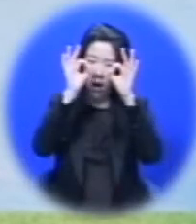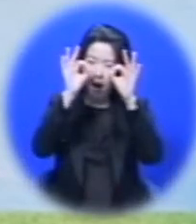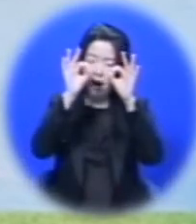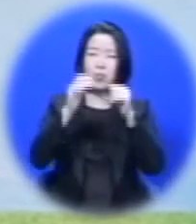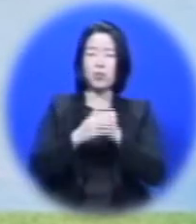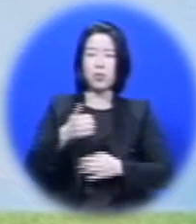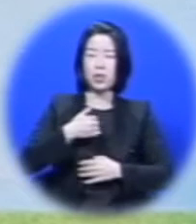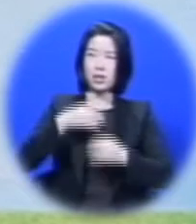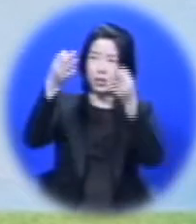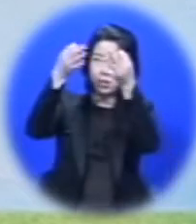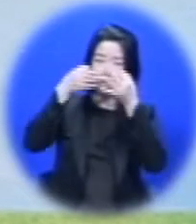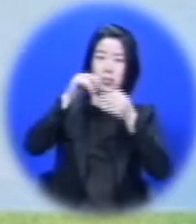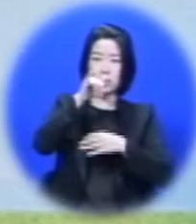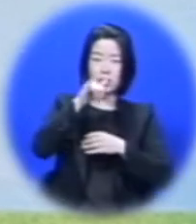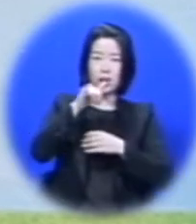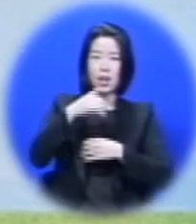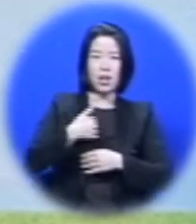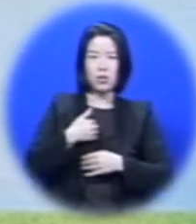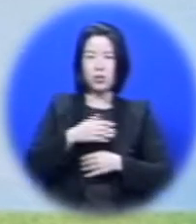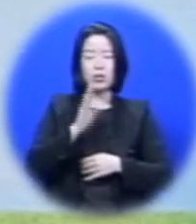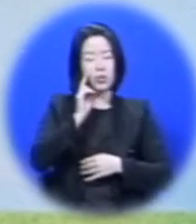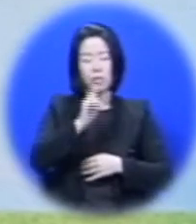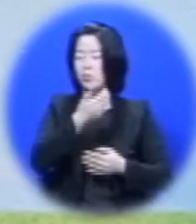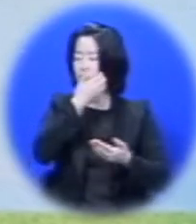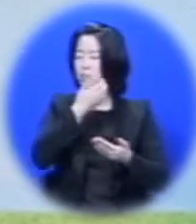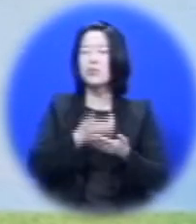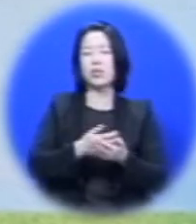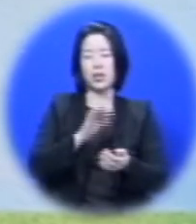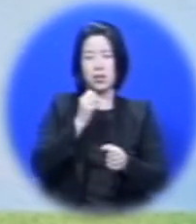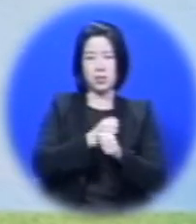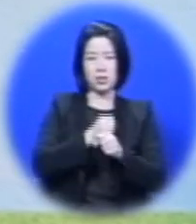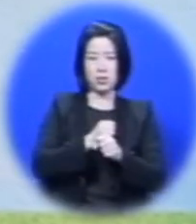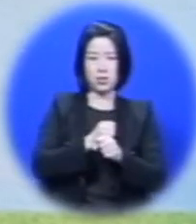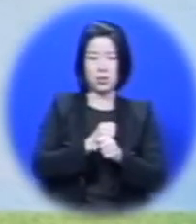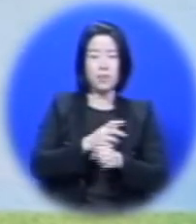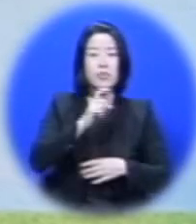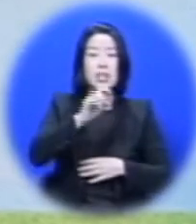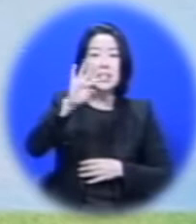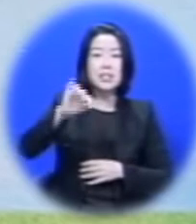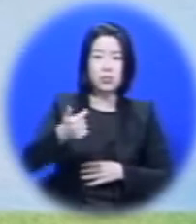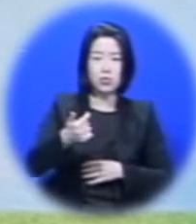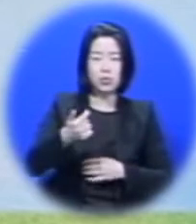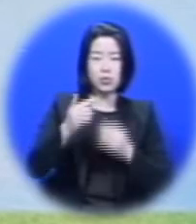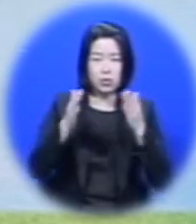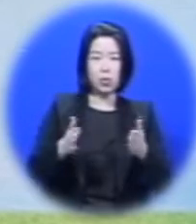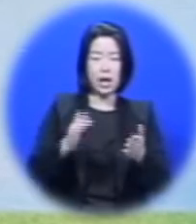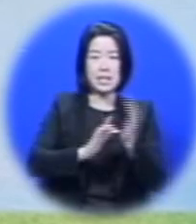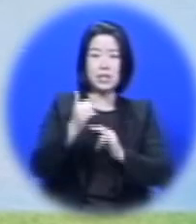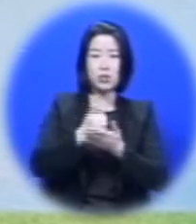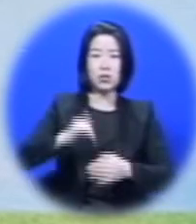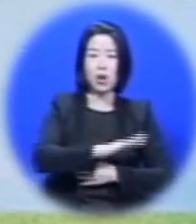하고 저를 보는 것이 저를 너무너무 부끄럽게 했어요. 10분 동안 예수님께서 우리